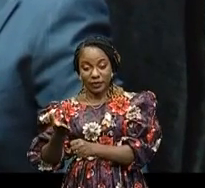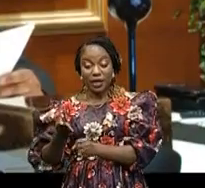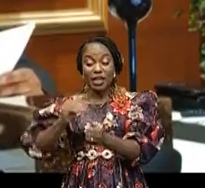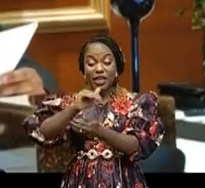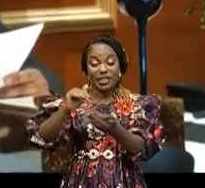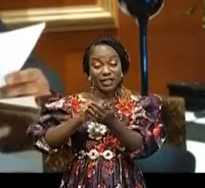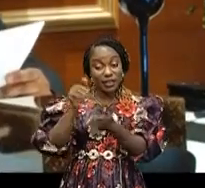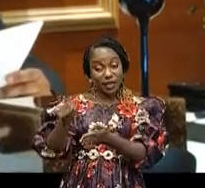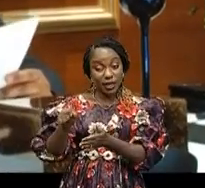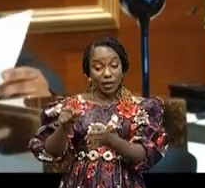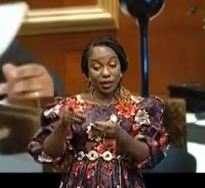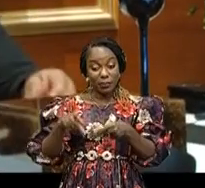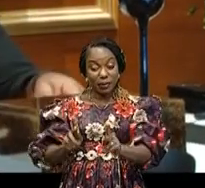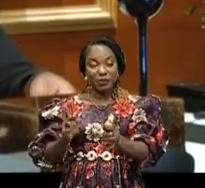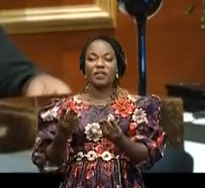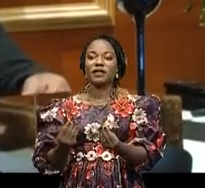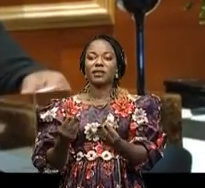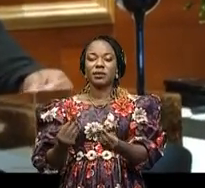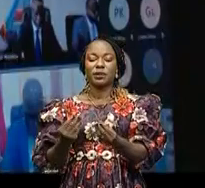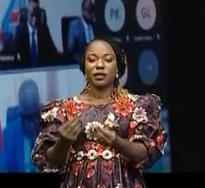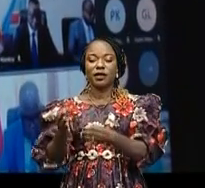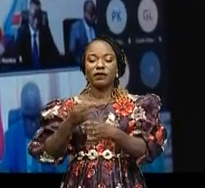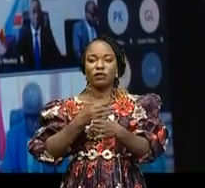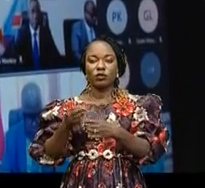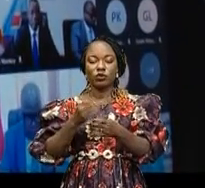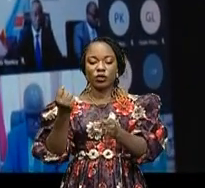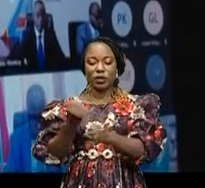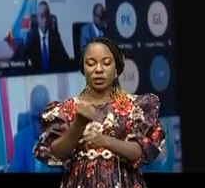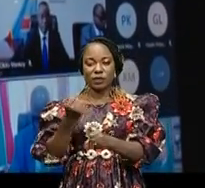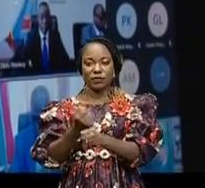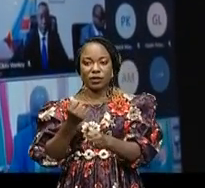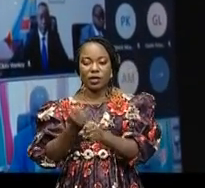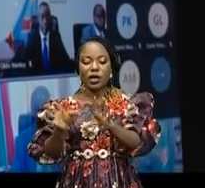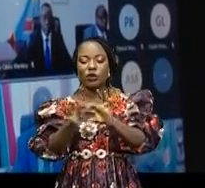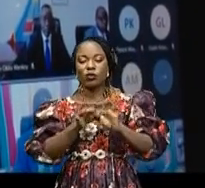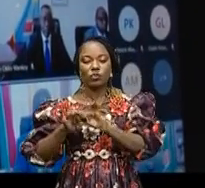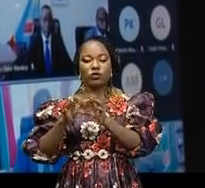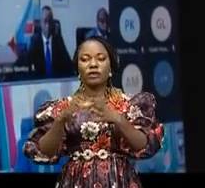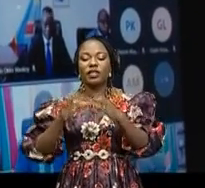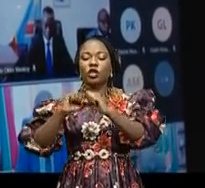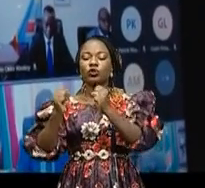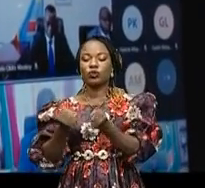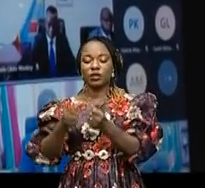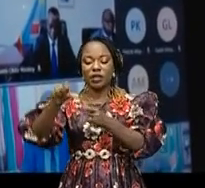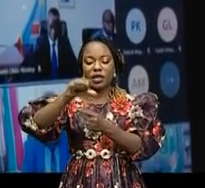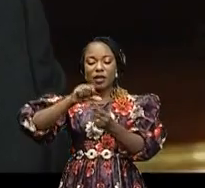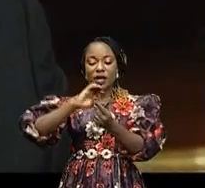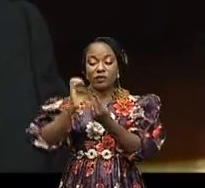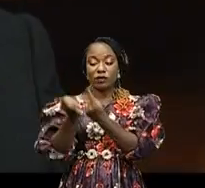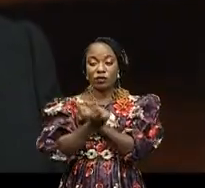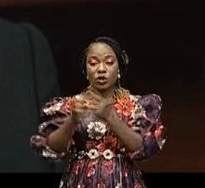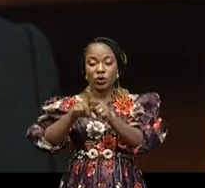centres permettraient de faciliter l'adéquation formation-emploi, la collaboration avec les entreprises environnantes et la promotion